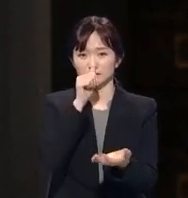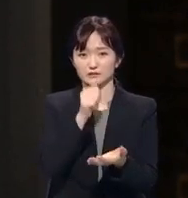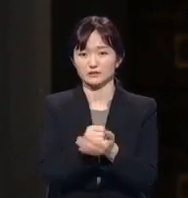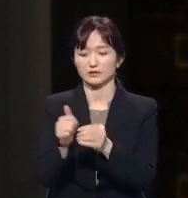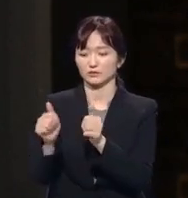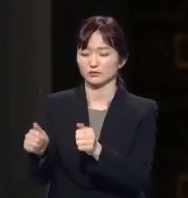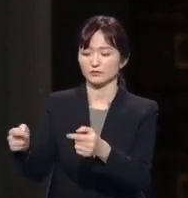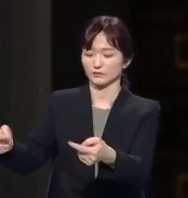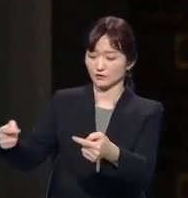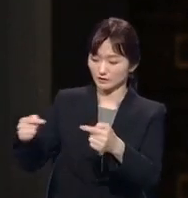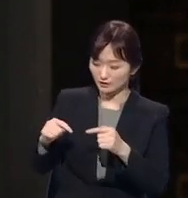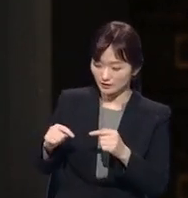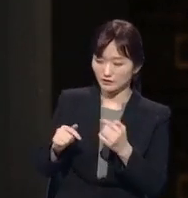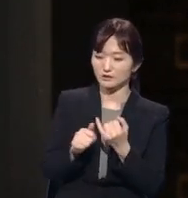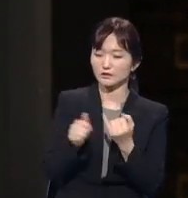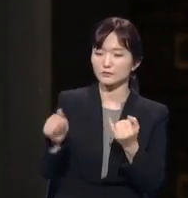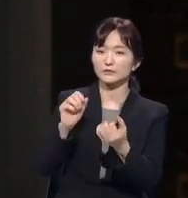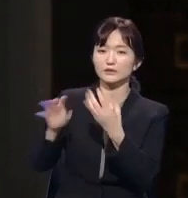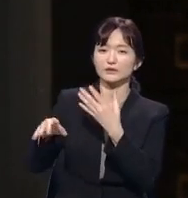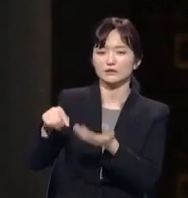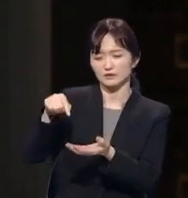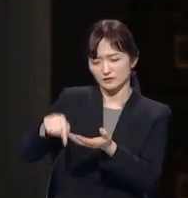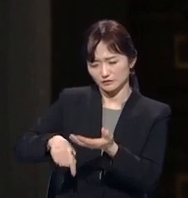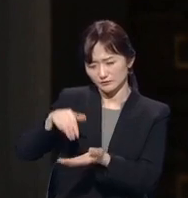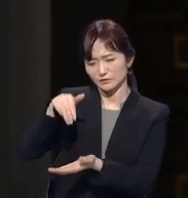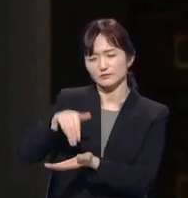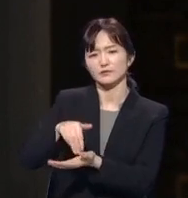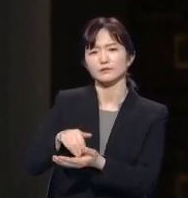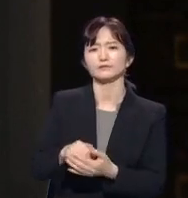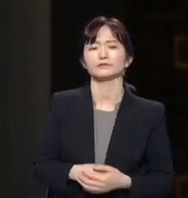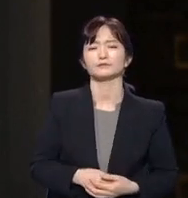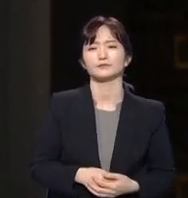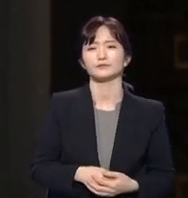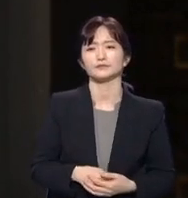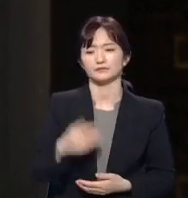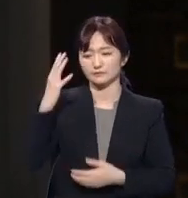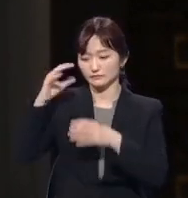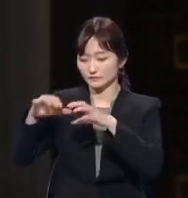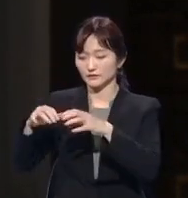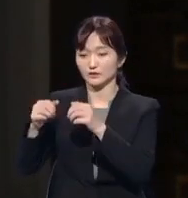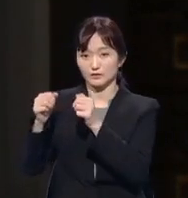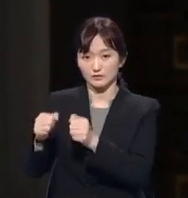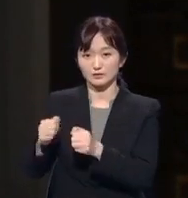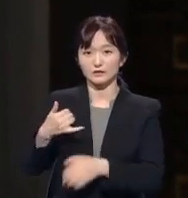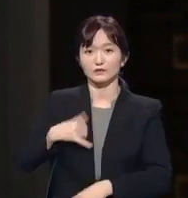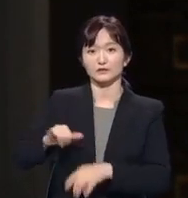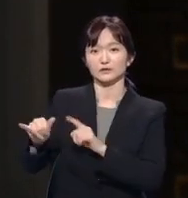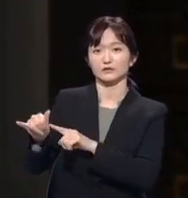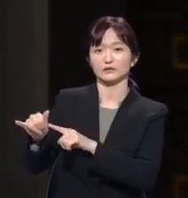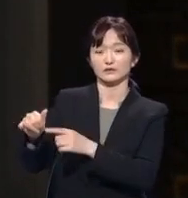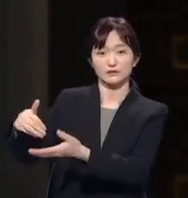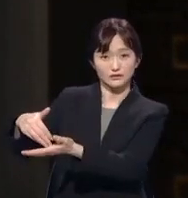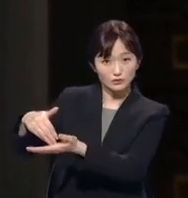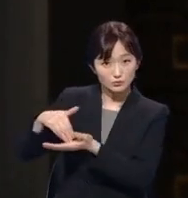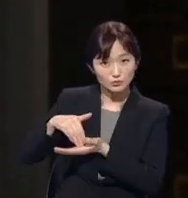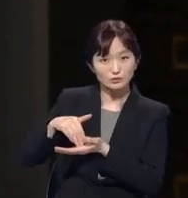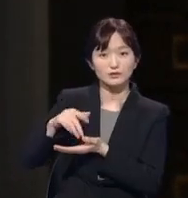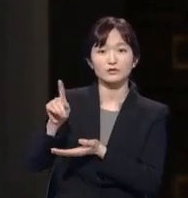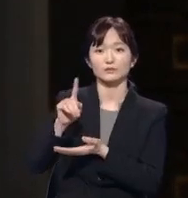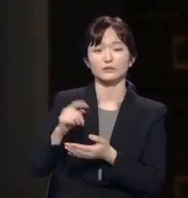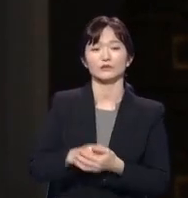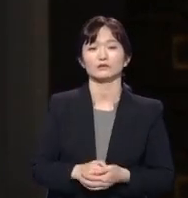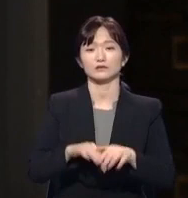깊이 반성한다고 얘기를 하면서 자 근데 또 자녀들에게 한국에 있던 자녀들에게는 이걸 또 요구하기도 했다는군요